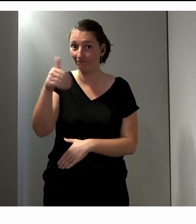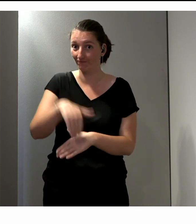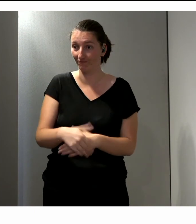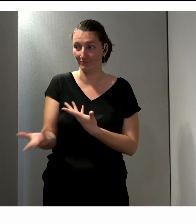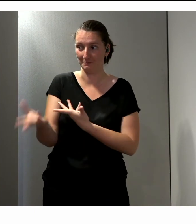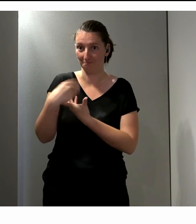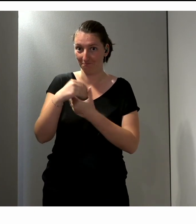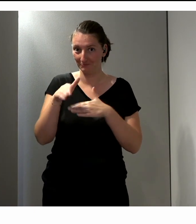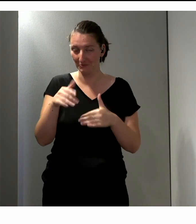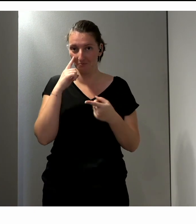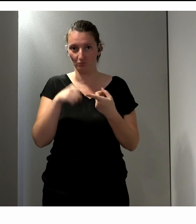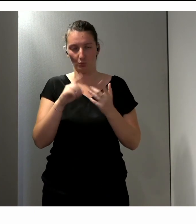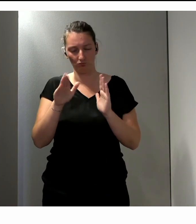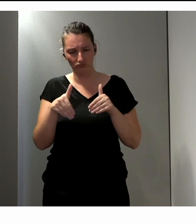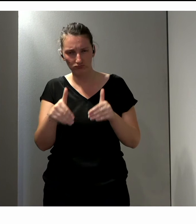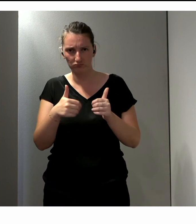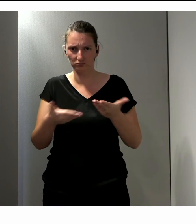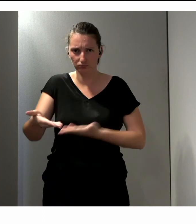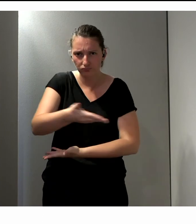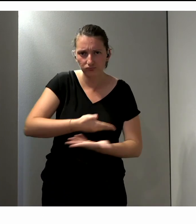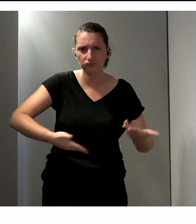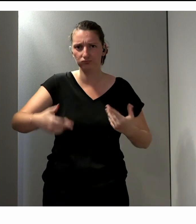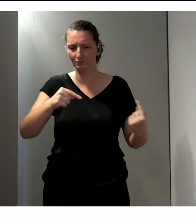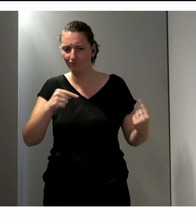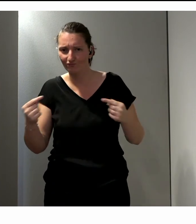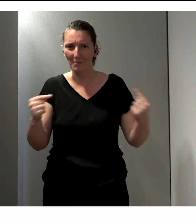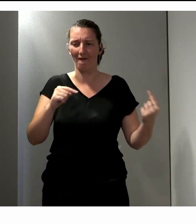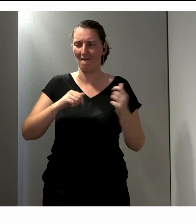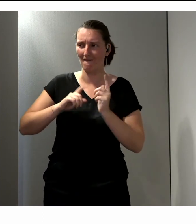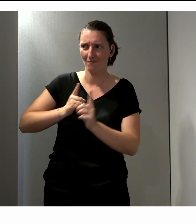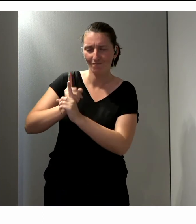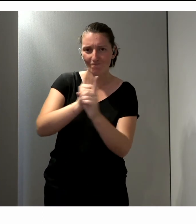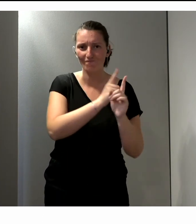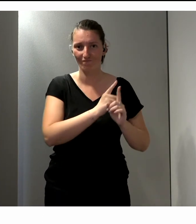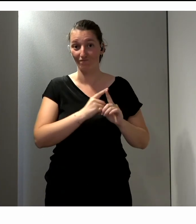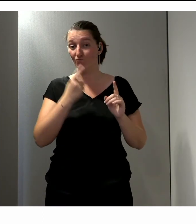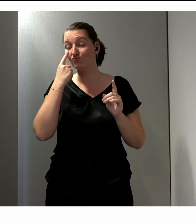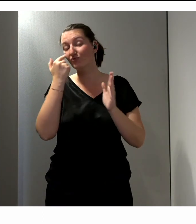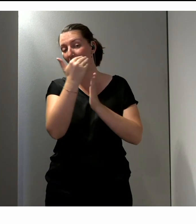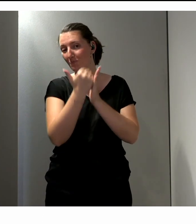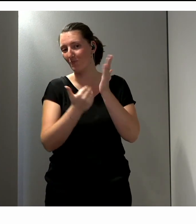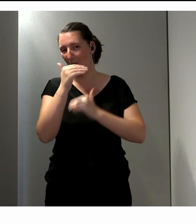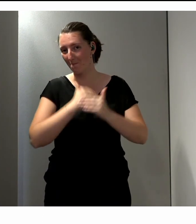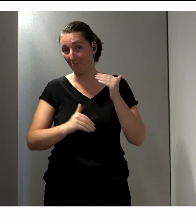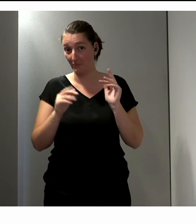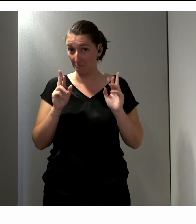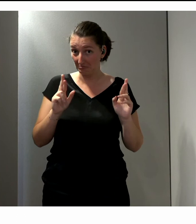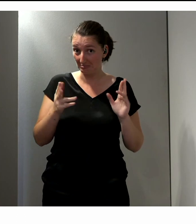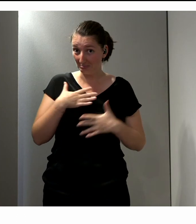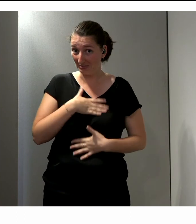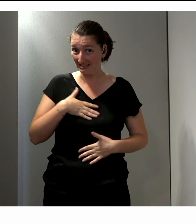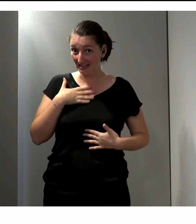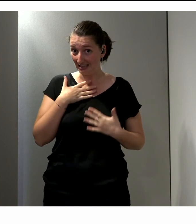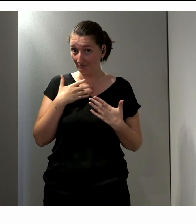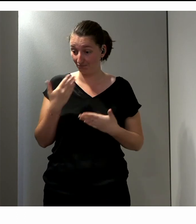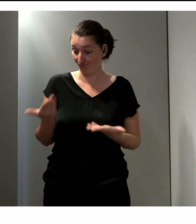tables rondes et des autres entretiens que vous allez découvrir dans le programme. Et j'espère que nous aurons le plaisir de vous accueillir